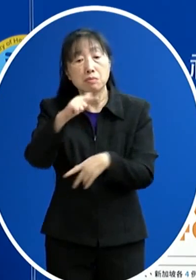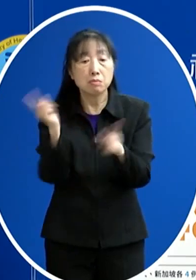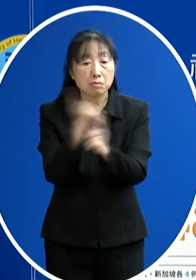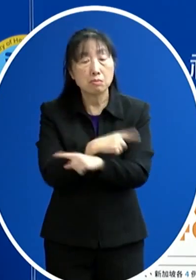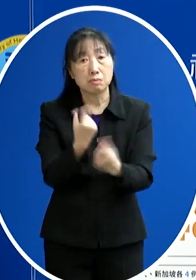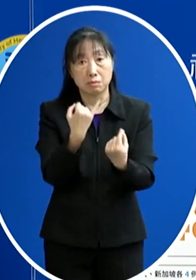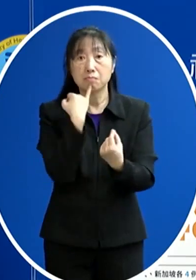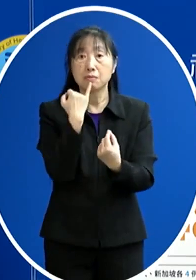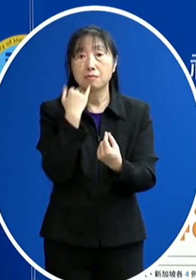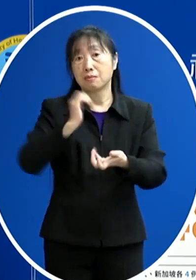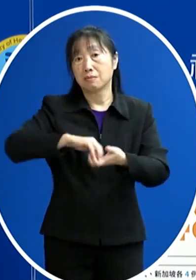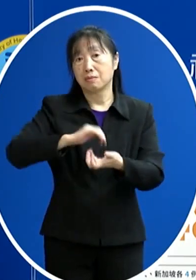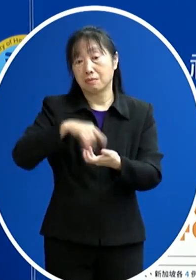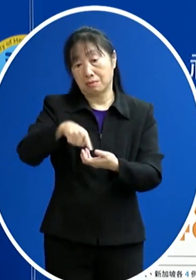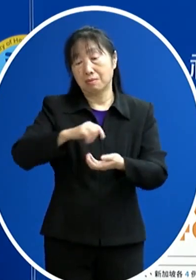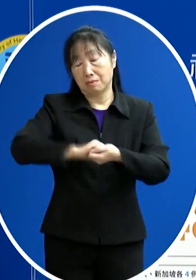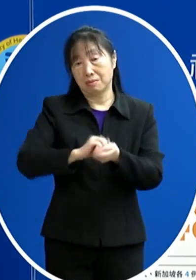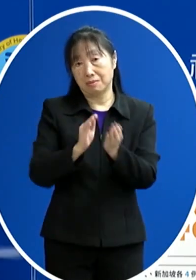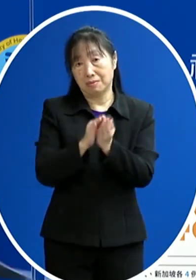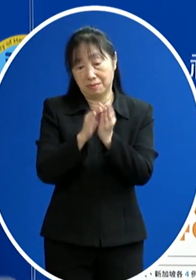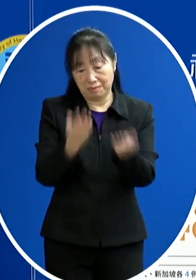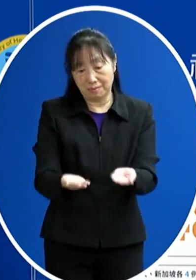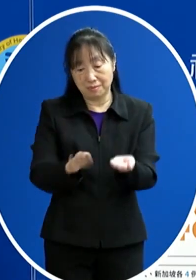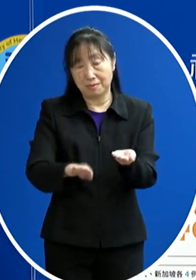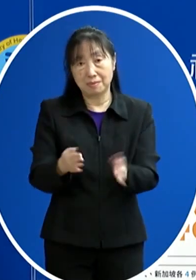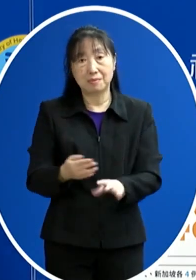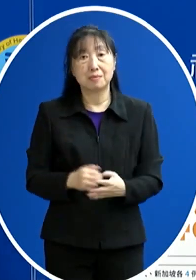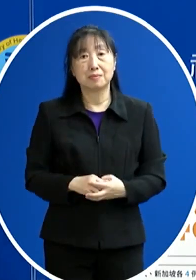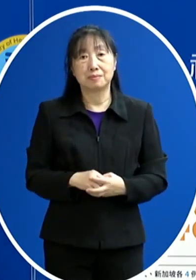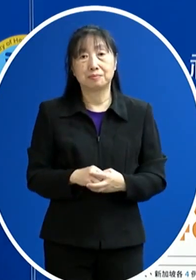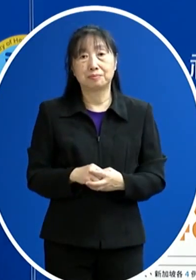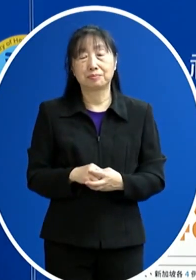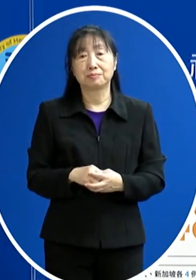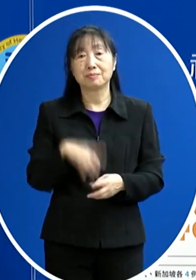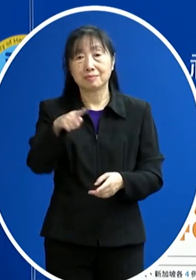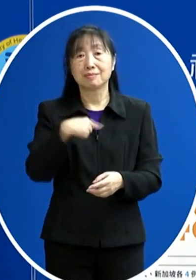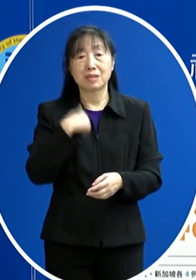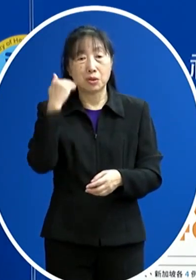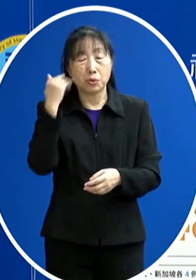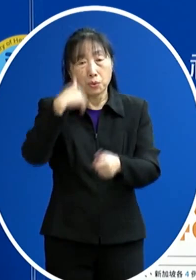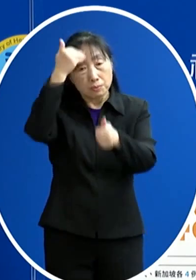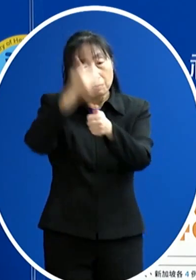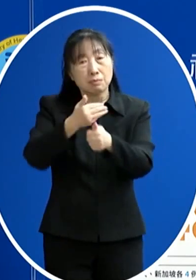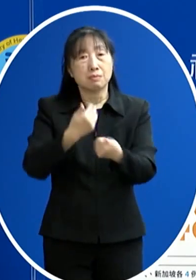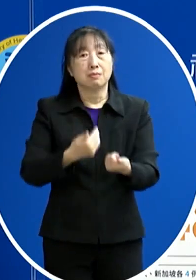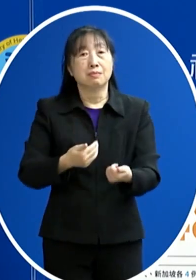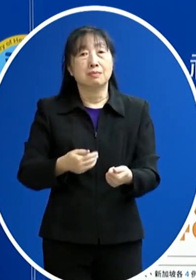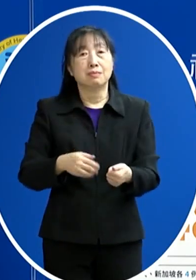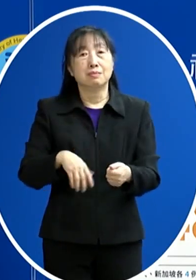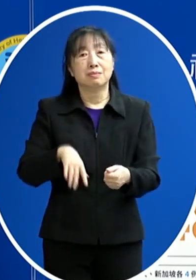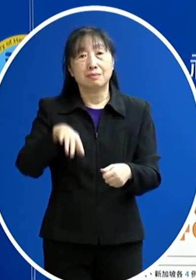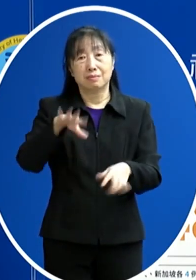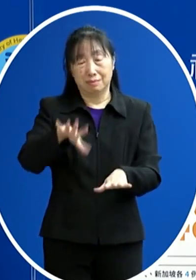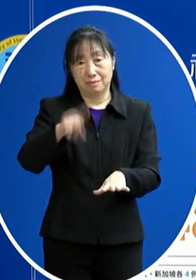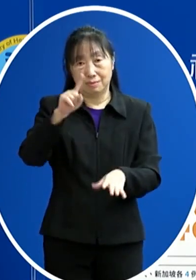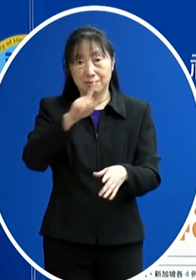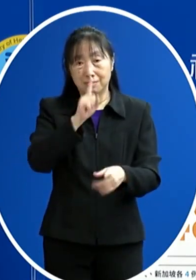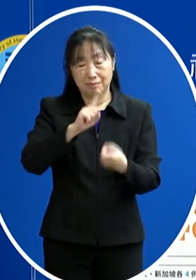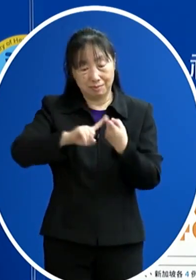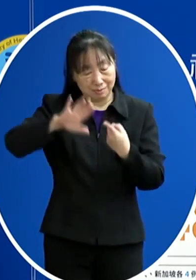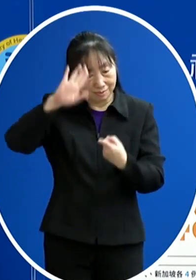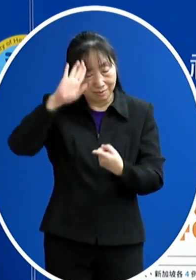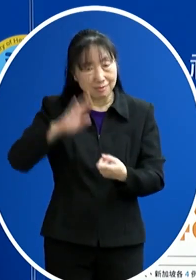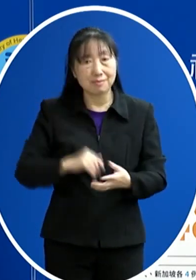相关的设计。那在这里当然我们造成了民众的不便，我在这里跟大家说一声抱